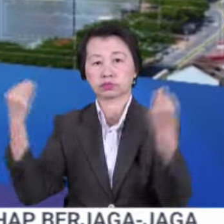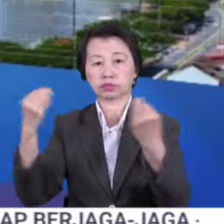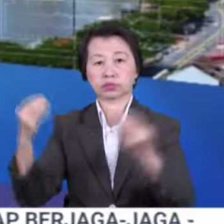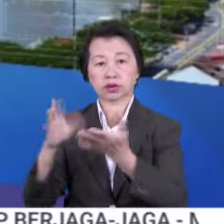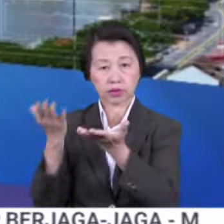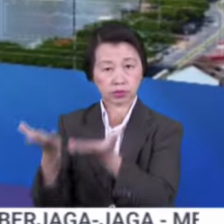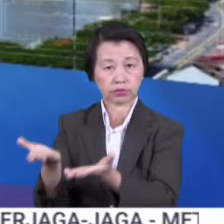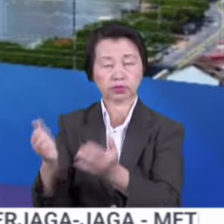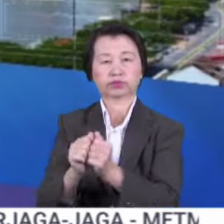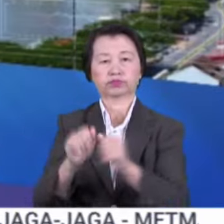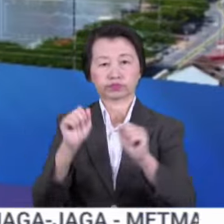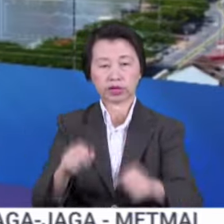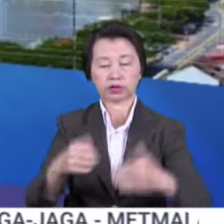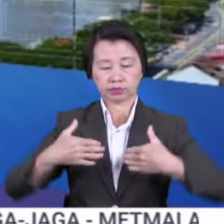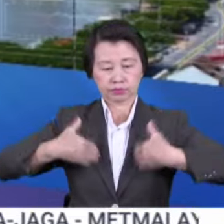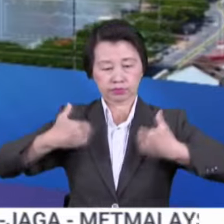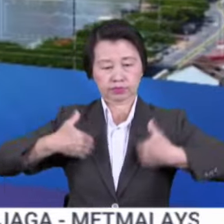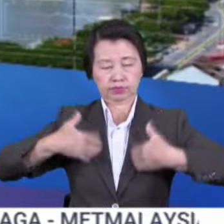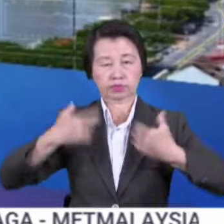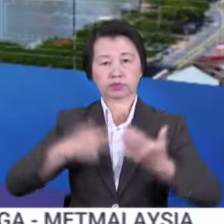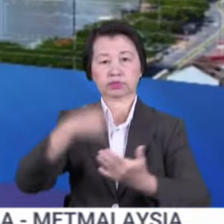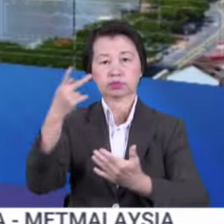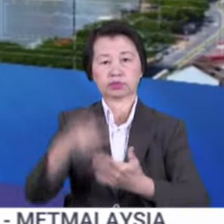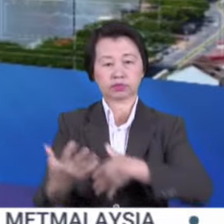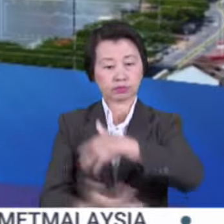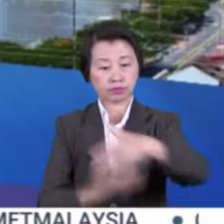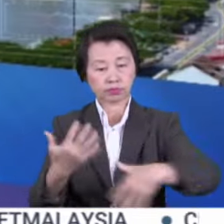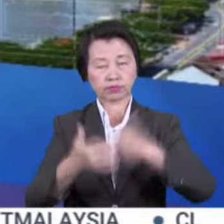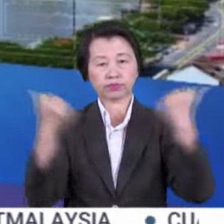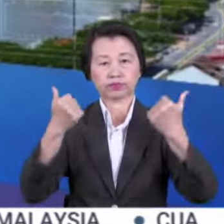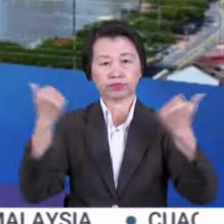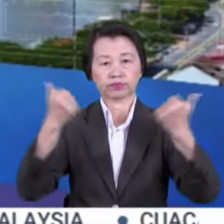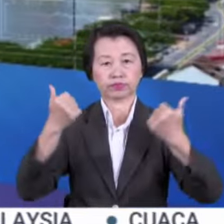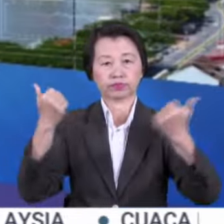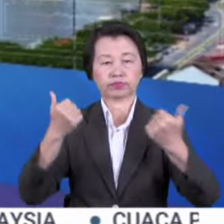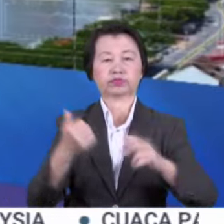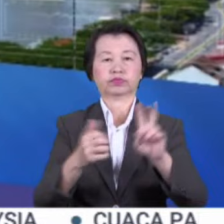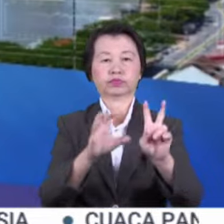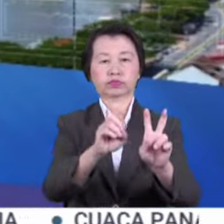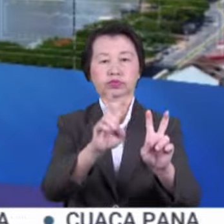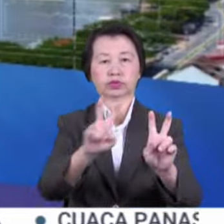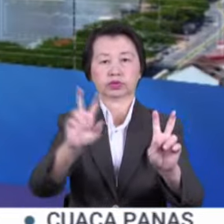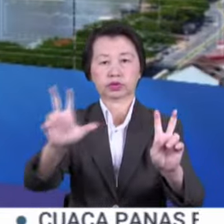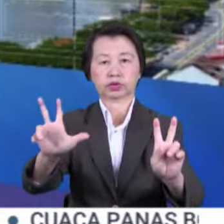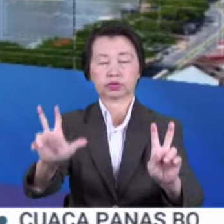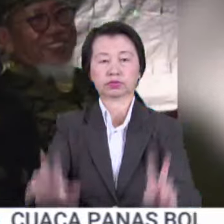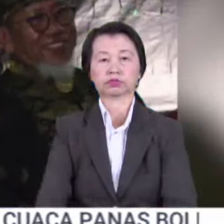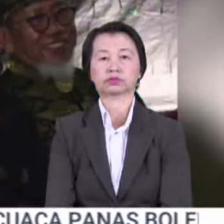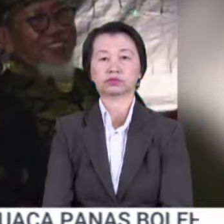tersebut sekaligus memeriahkan program ramah tamah sambutan Idul Fitri 2023